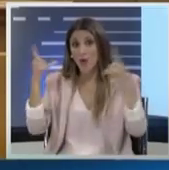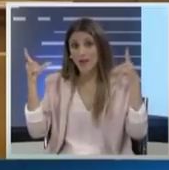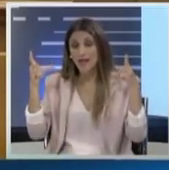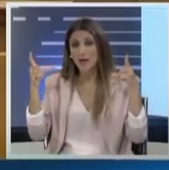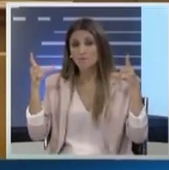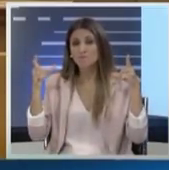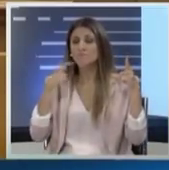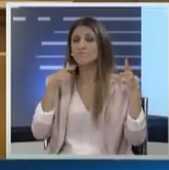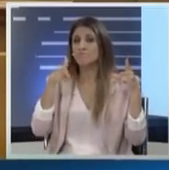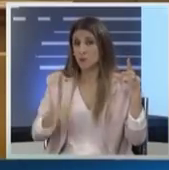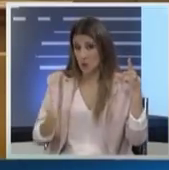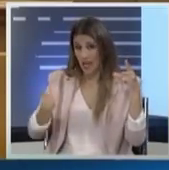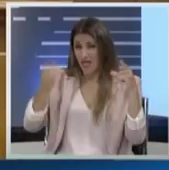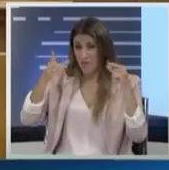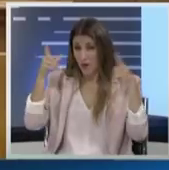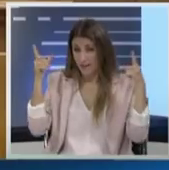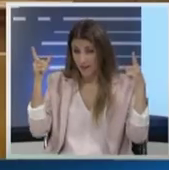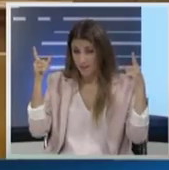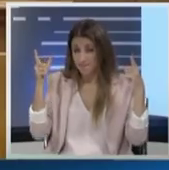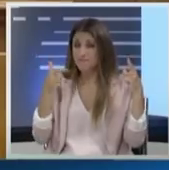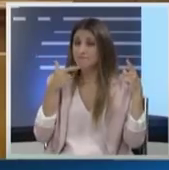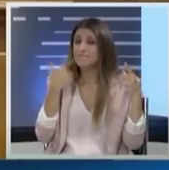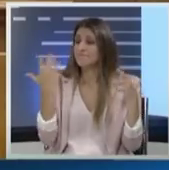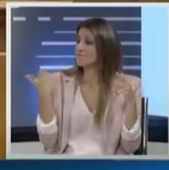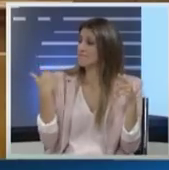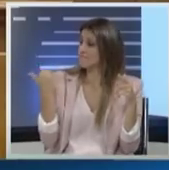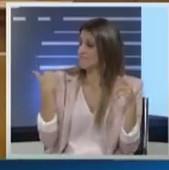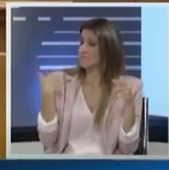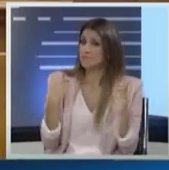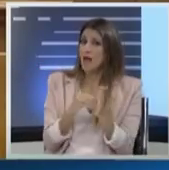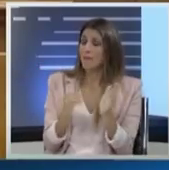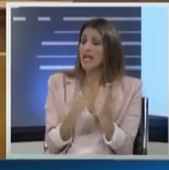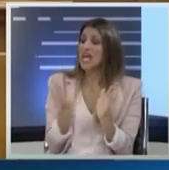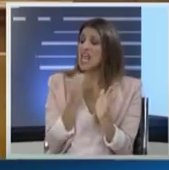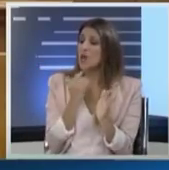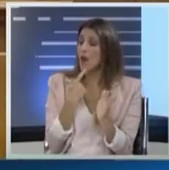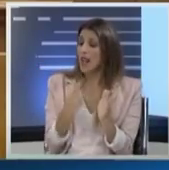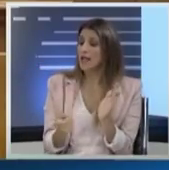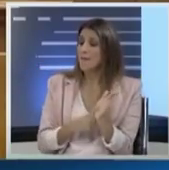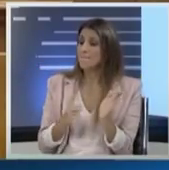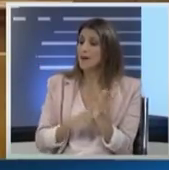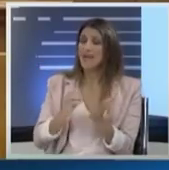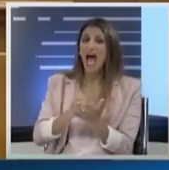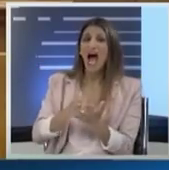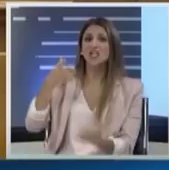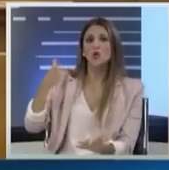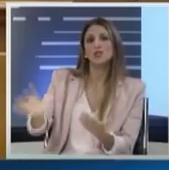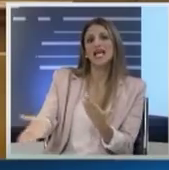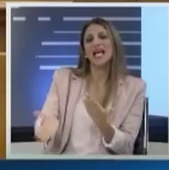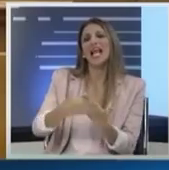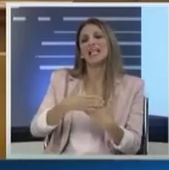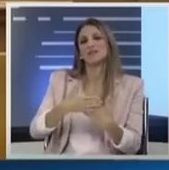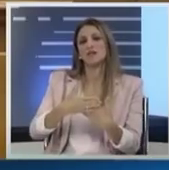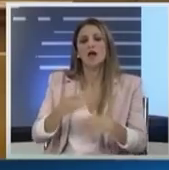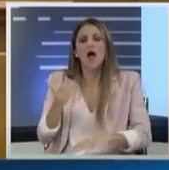οι περικοπές ήταν στο τραπέζι της διαπραγμάτευσης, μας καλούσατε άρον-άρον να κλείσουμε την αξιολόγηση και μάλιστα